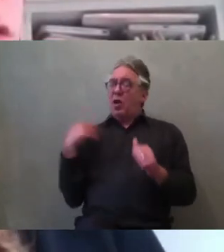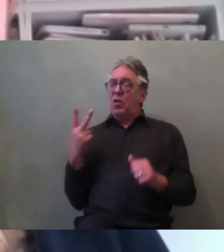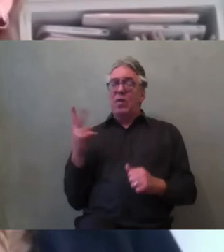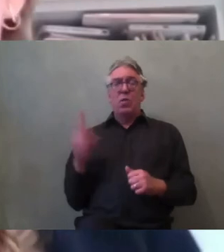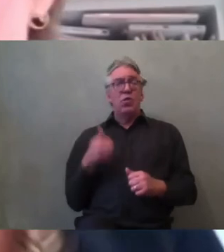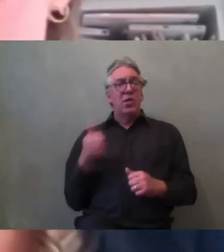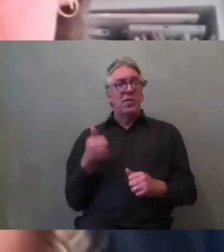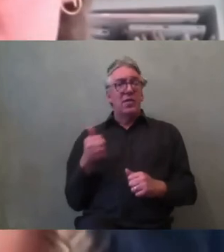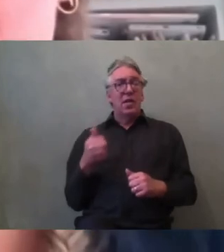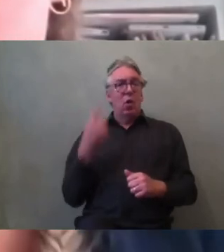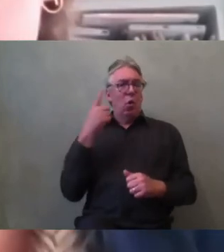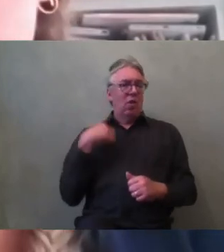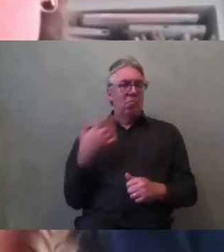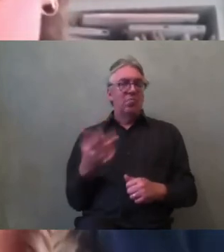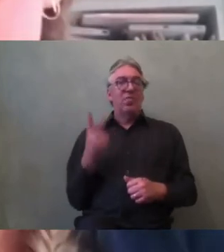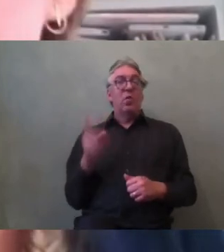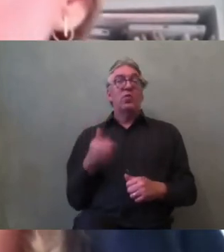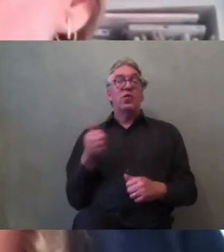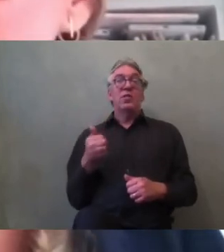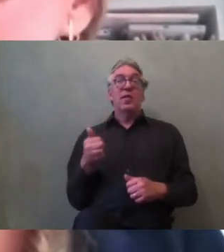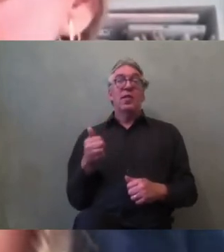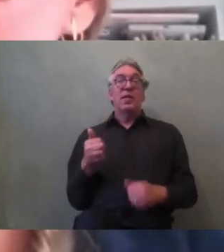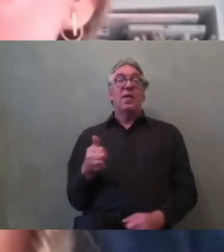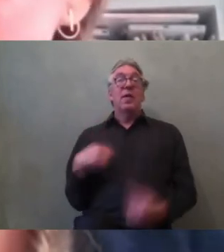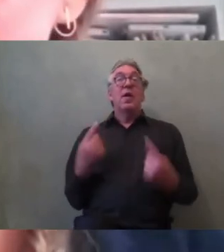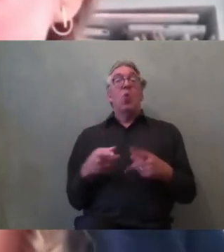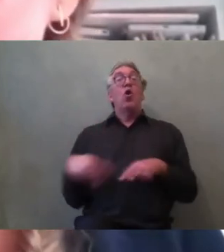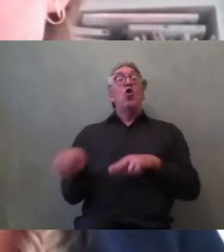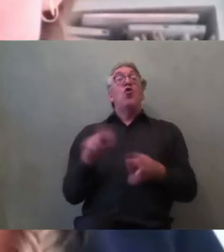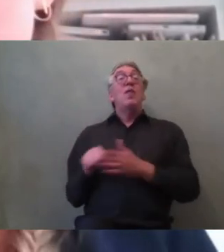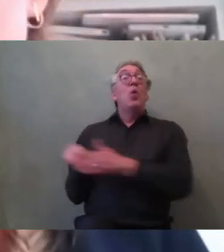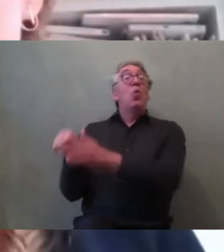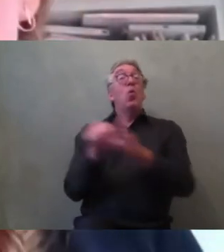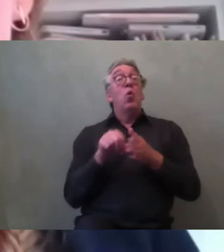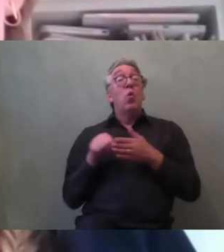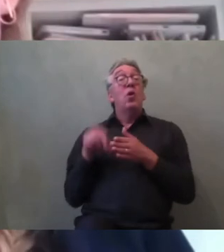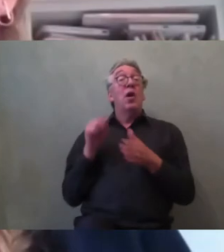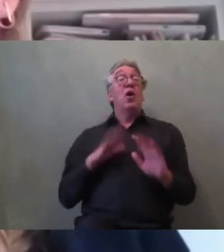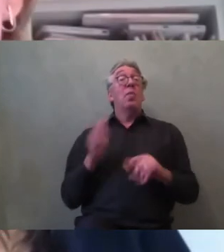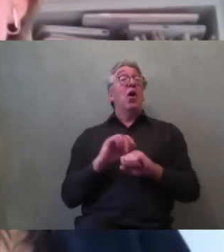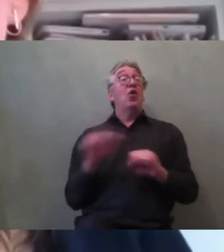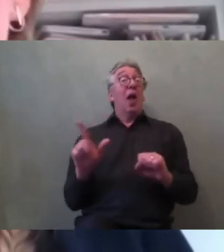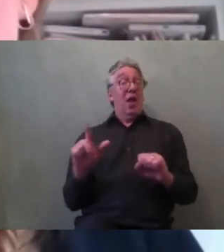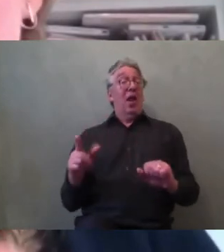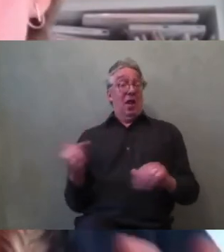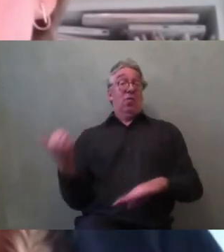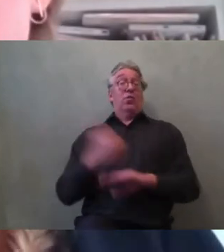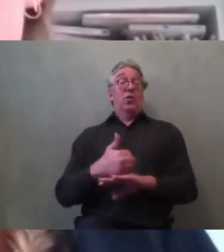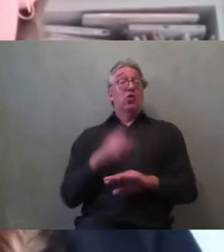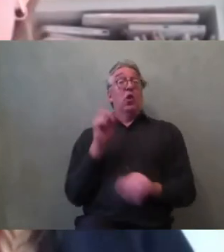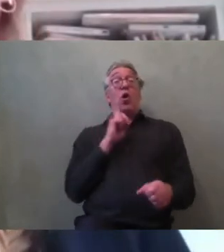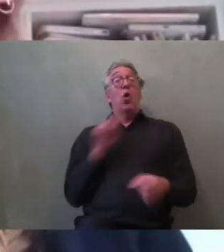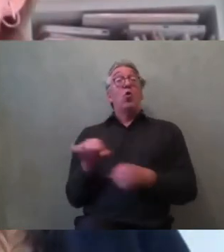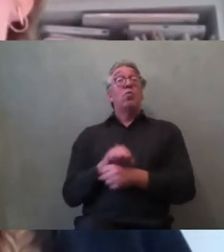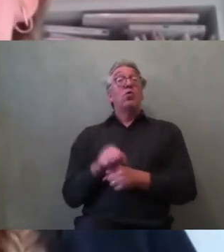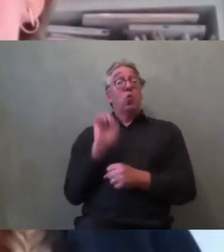2016 geloof ik, een videotour in gebarentaal gelanceerd. Waarmee dus dove bezoekers op ieder gewenst